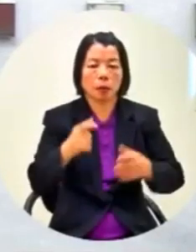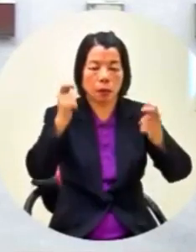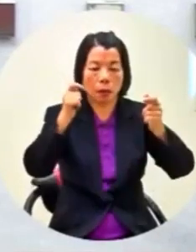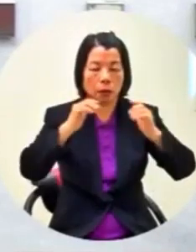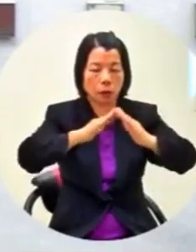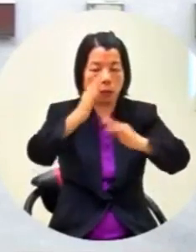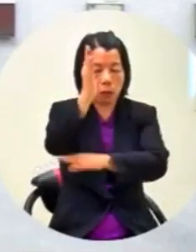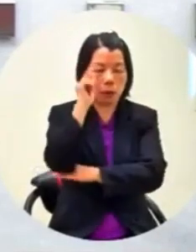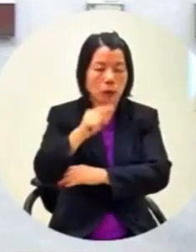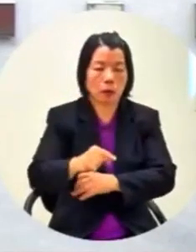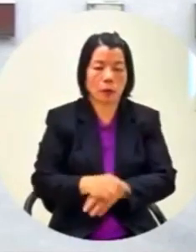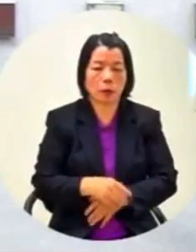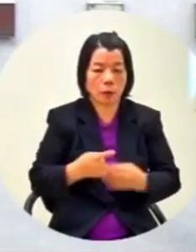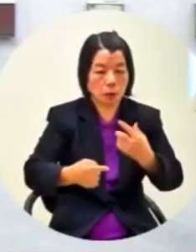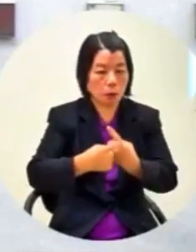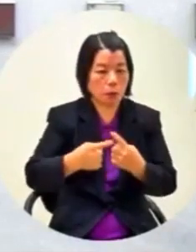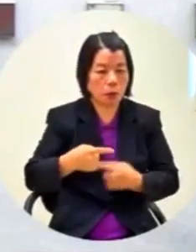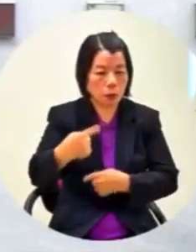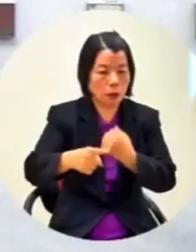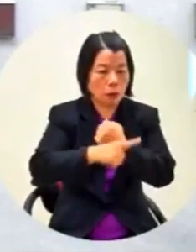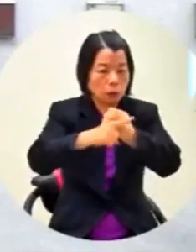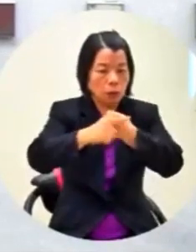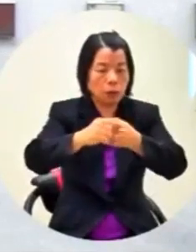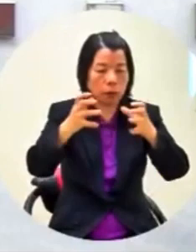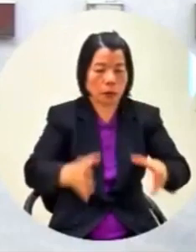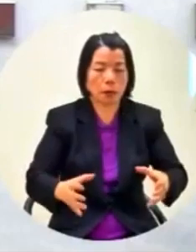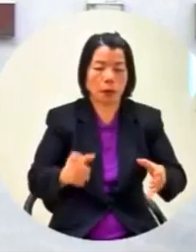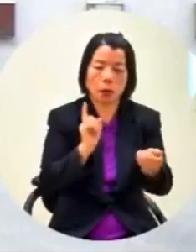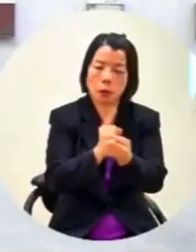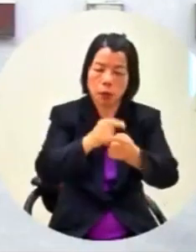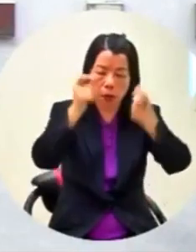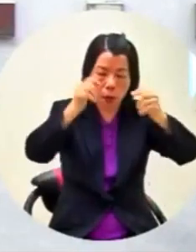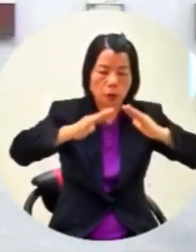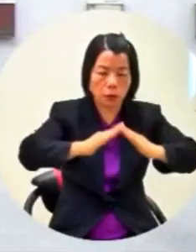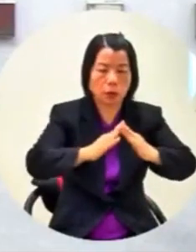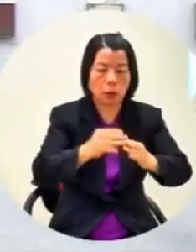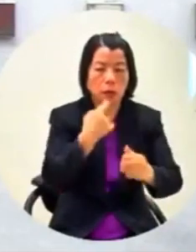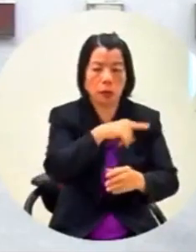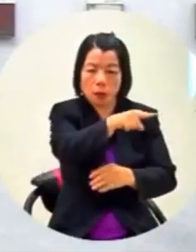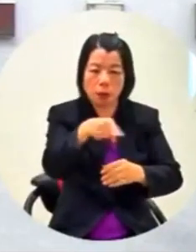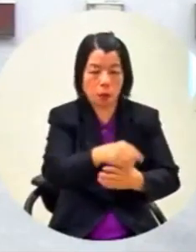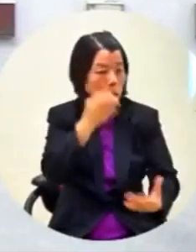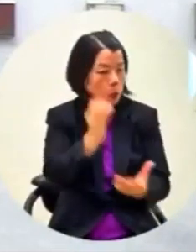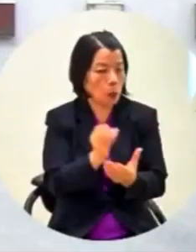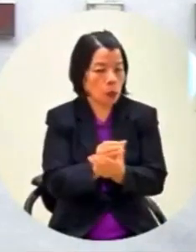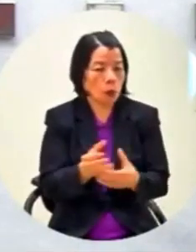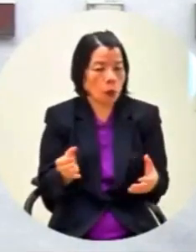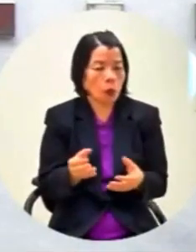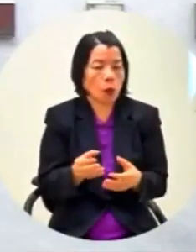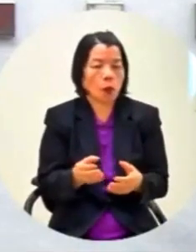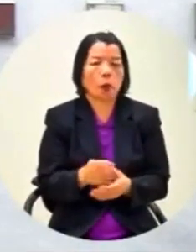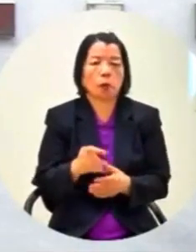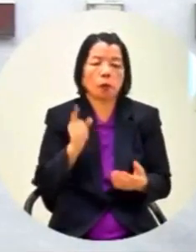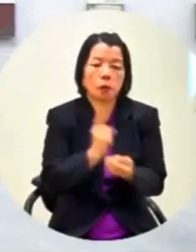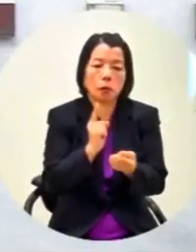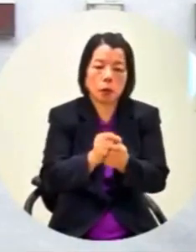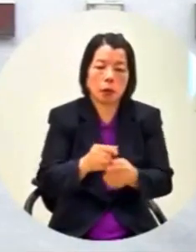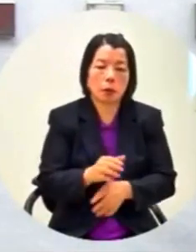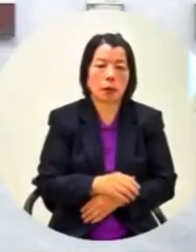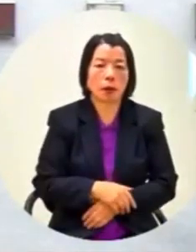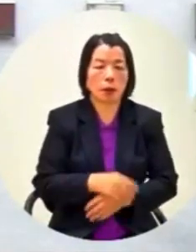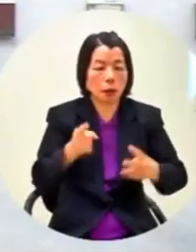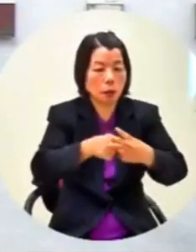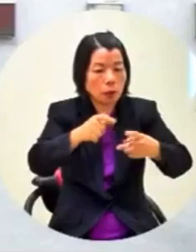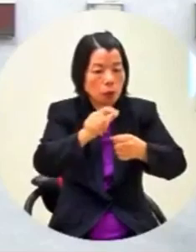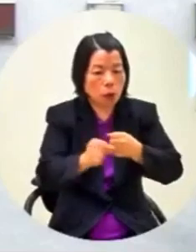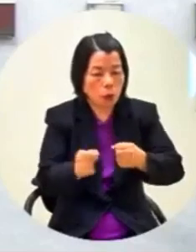一级开设之后，对高雄市有信心加码投资者，我们特别开设了杜小月加码